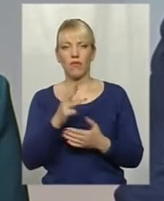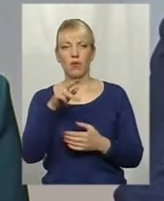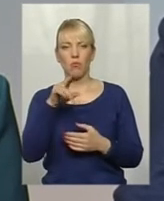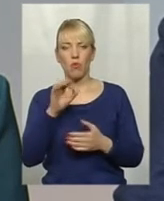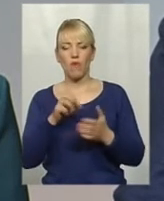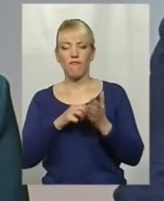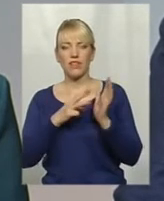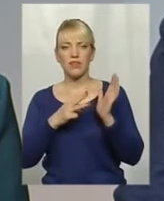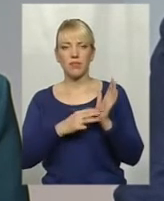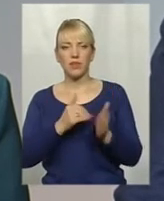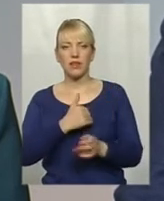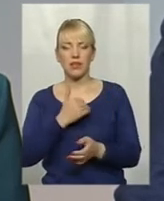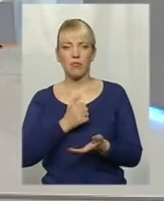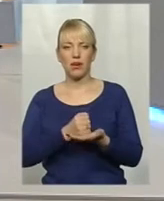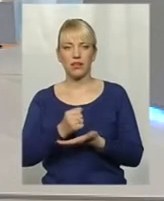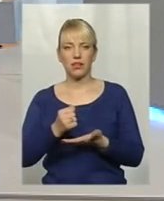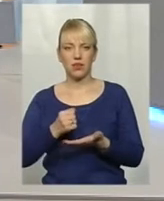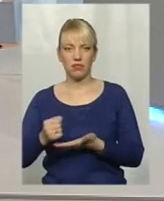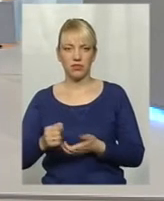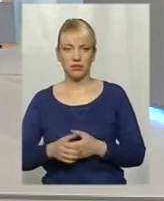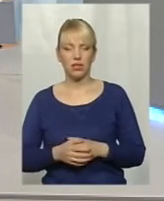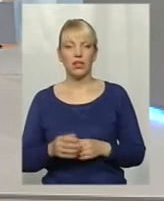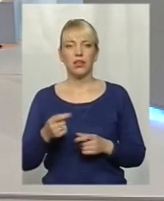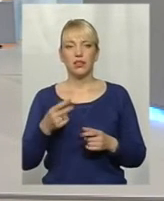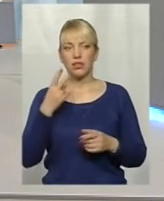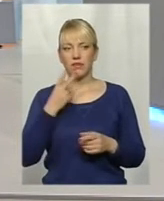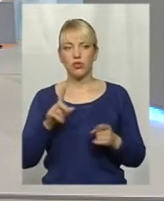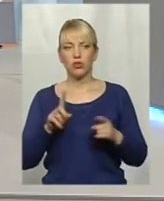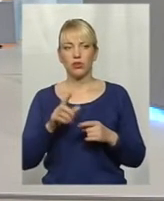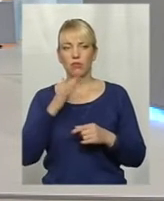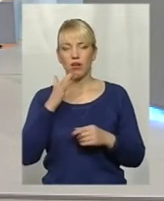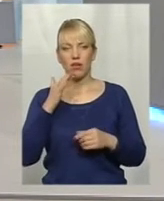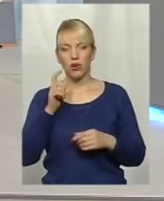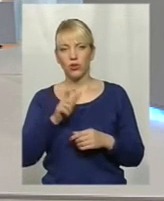на керівника бюро правової допомоги. Особливо чомусь так вийшло, що багато було